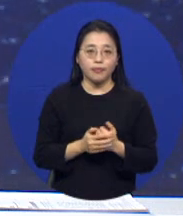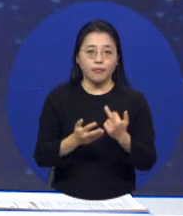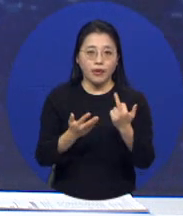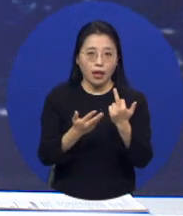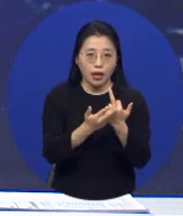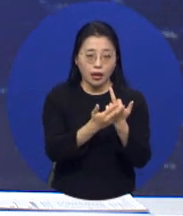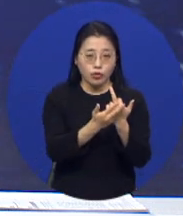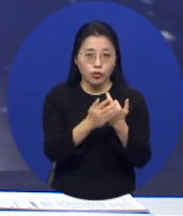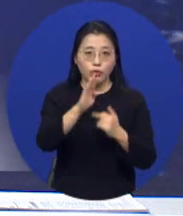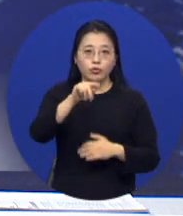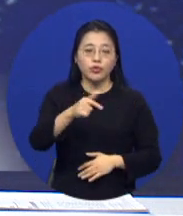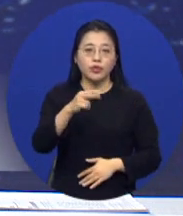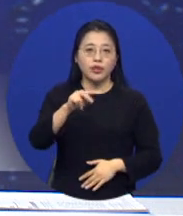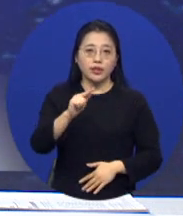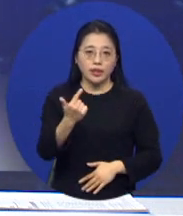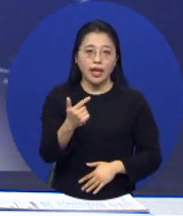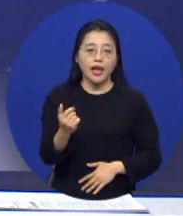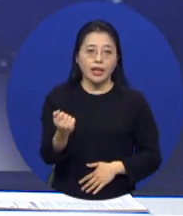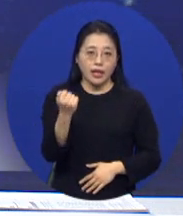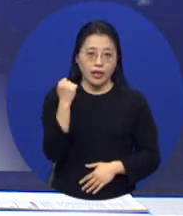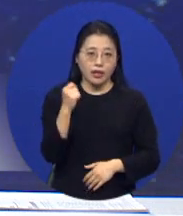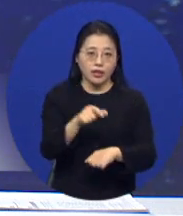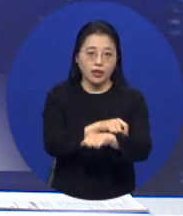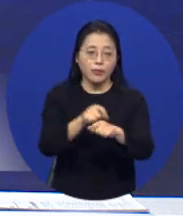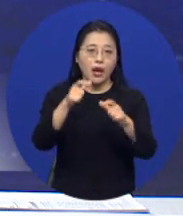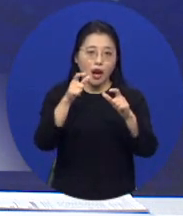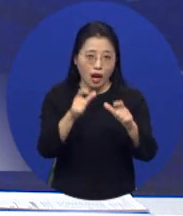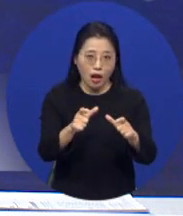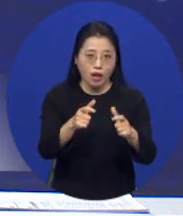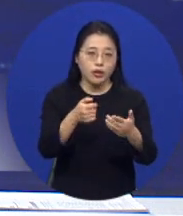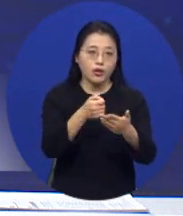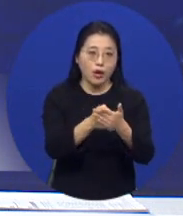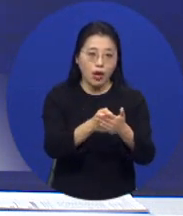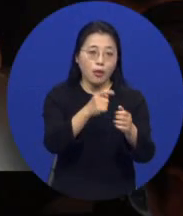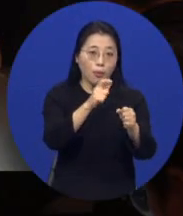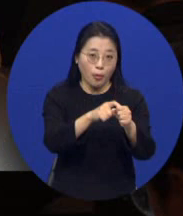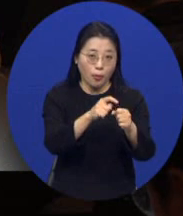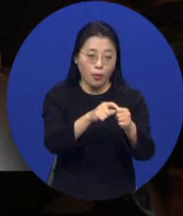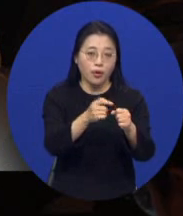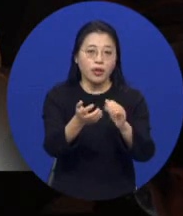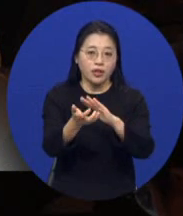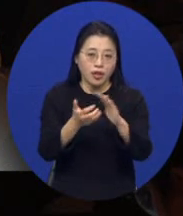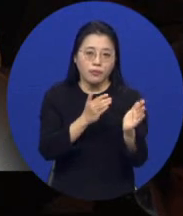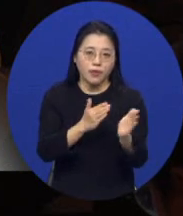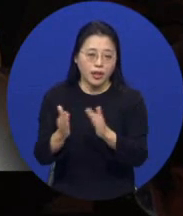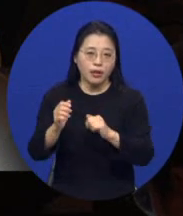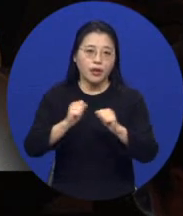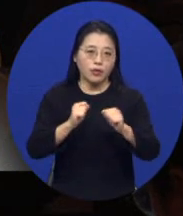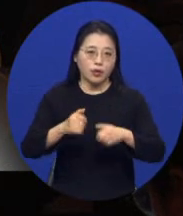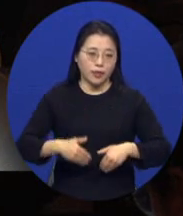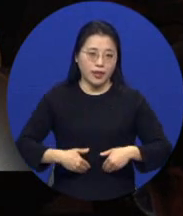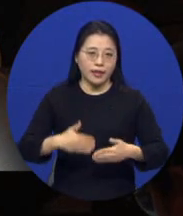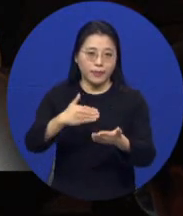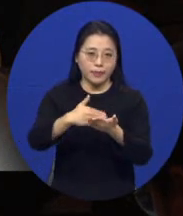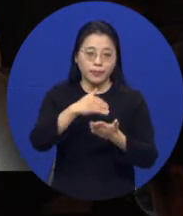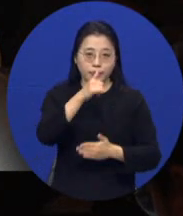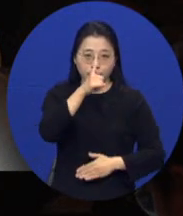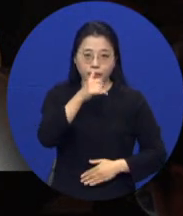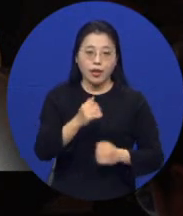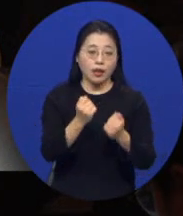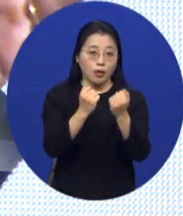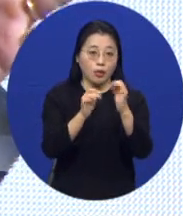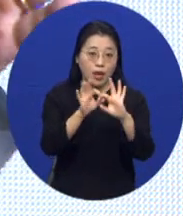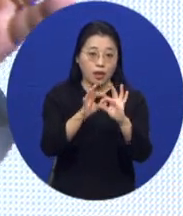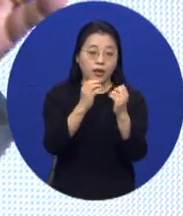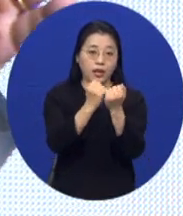제주가 분산에너지 특구로 지정될 수 있도록 선제적 대응이 필요하다는 의견이 나왔습니다 제주도가 주최한 분산에너지